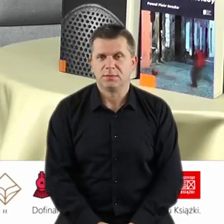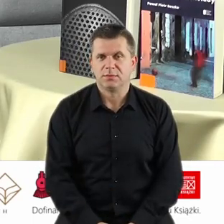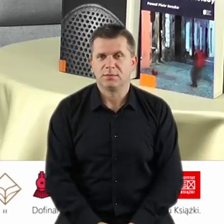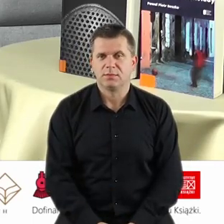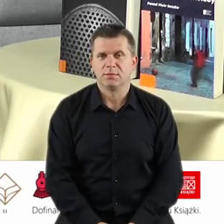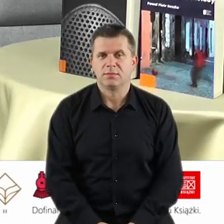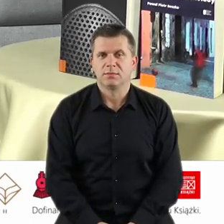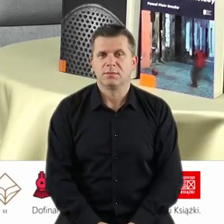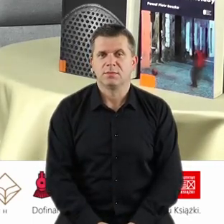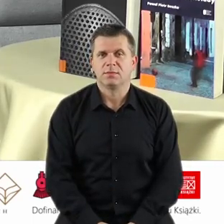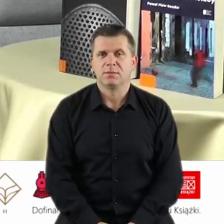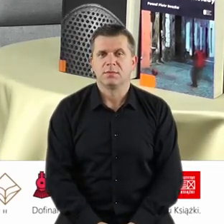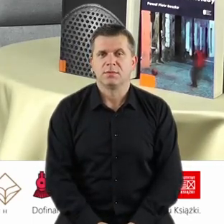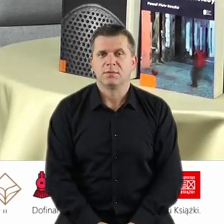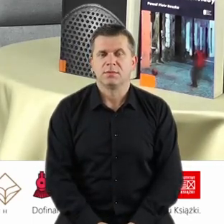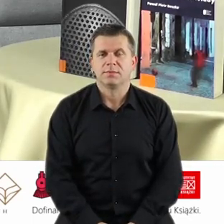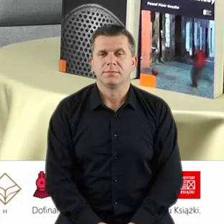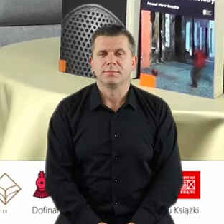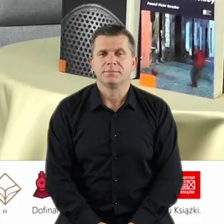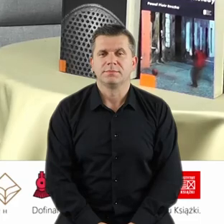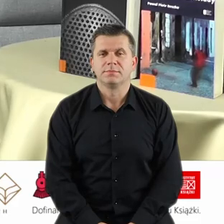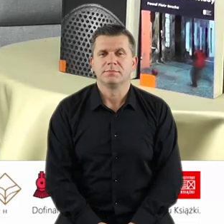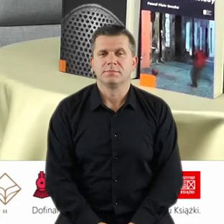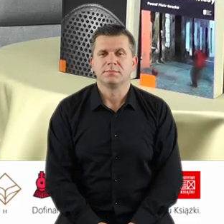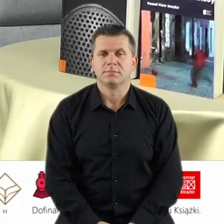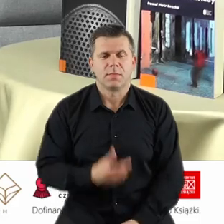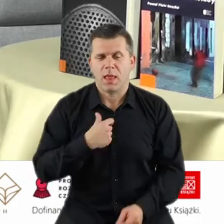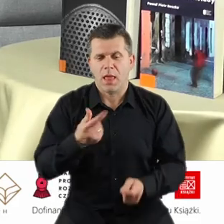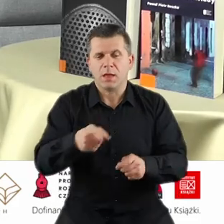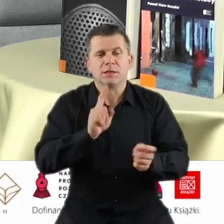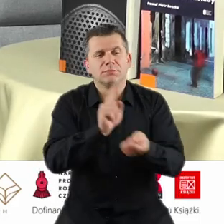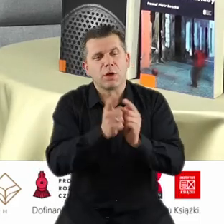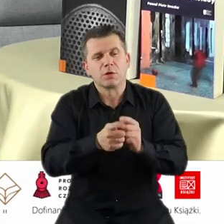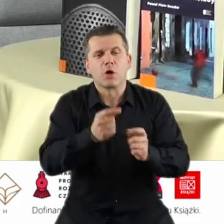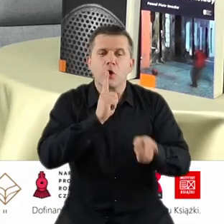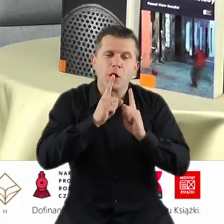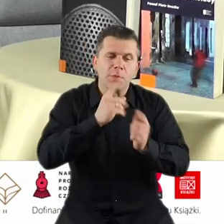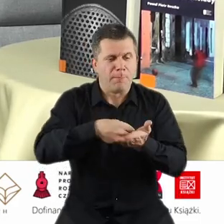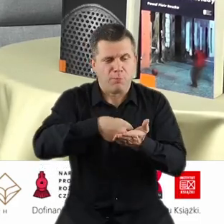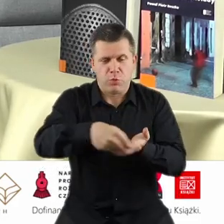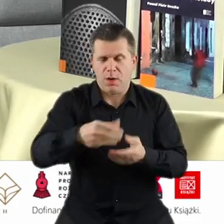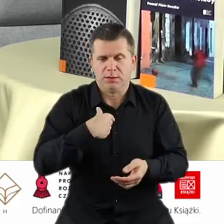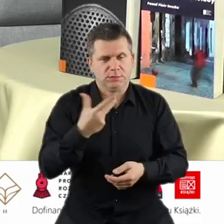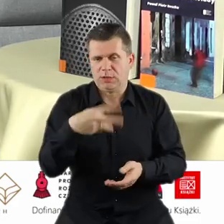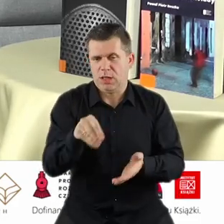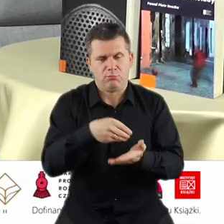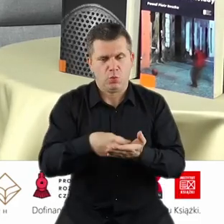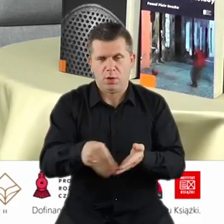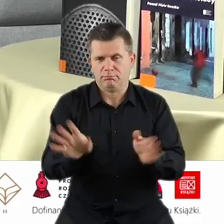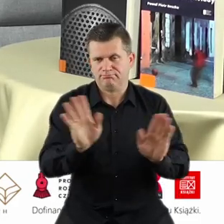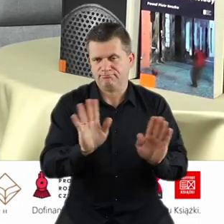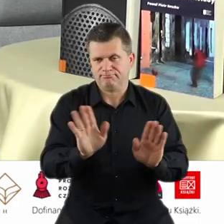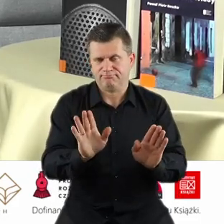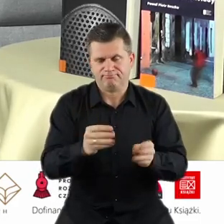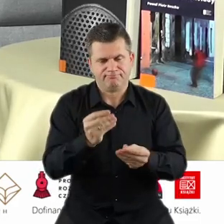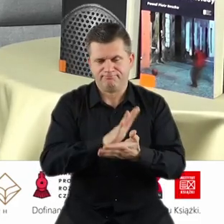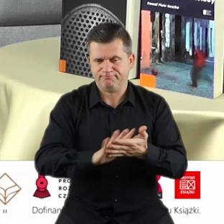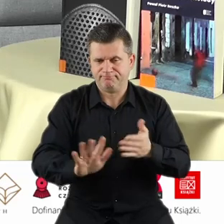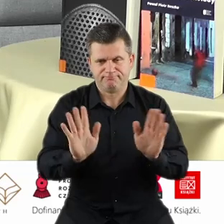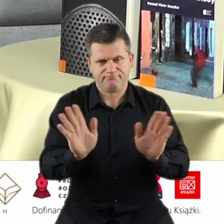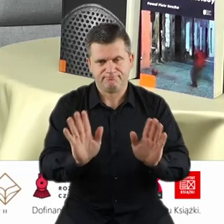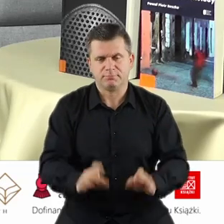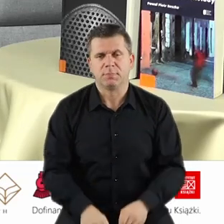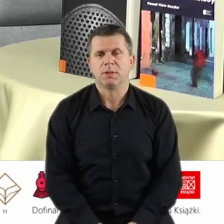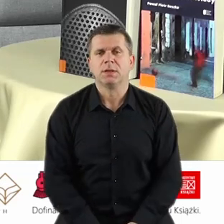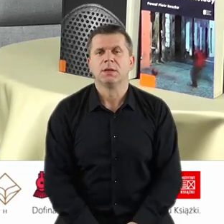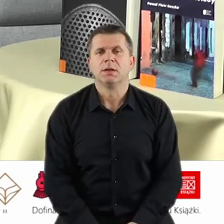Bardzo proszę ze mną porozmawiać, albo szef mnie zwolni. Nie płacimy za te spotkania, za rozmowy. I często jest tak,